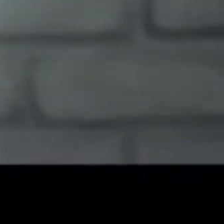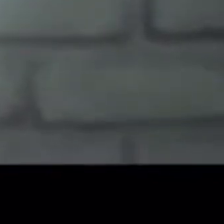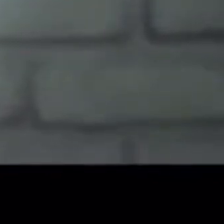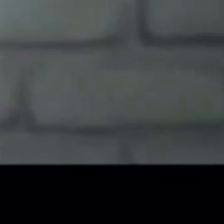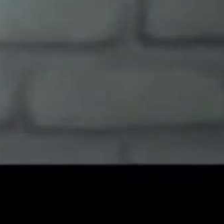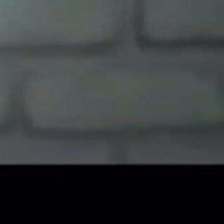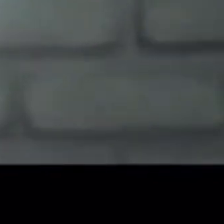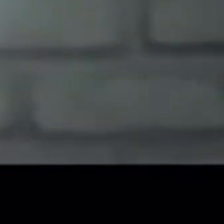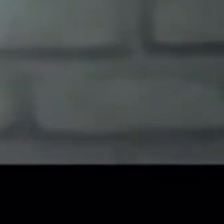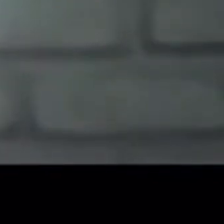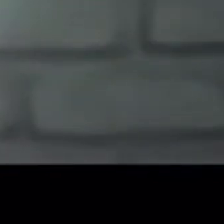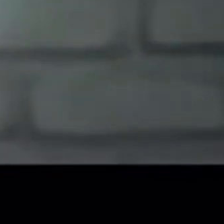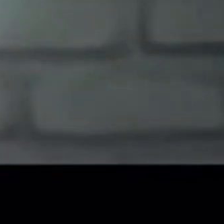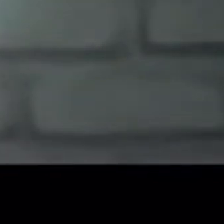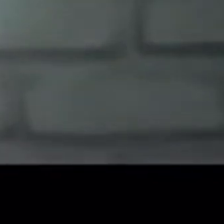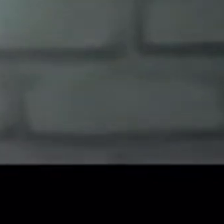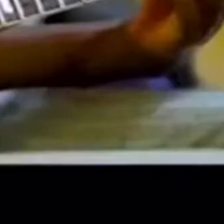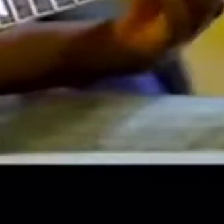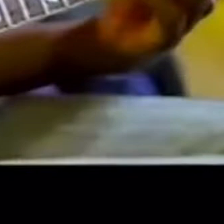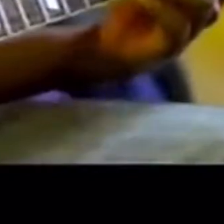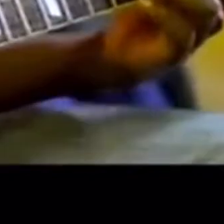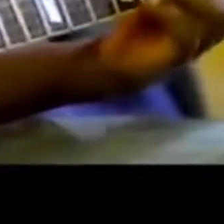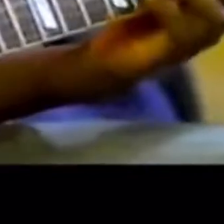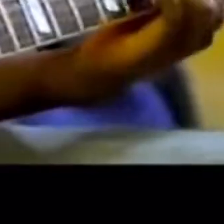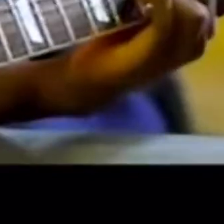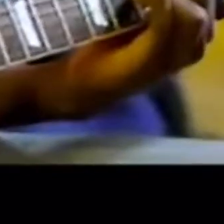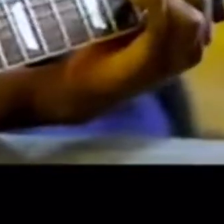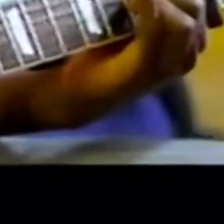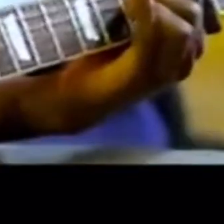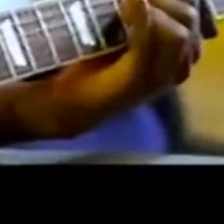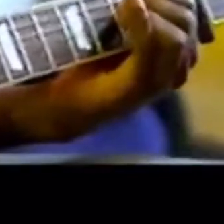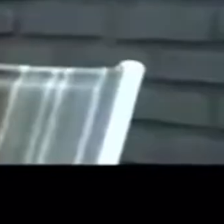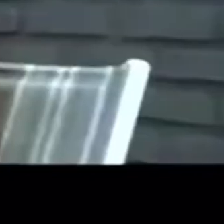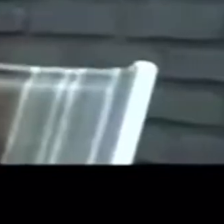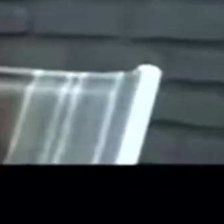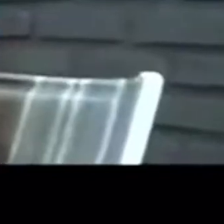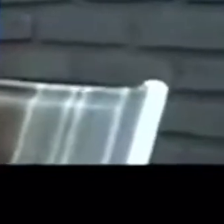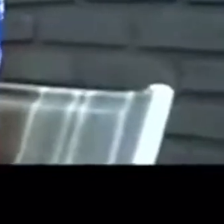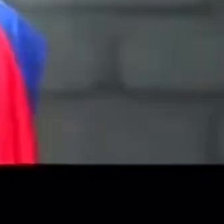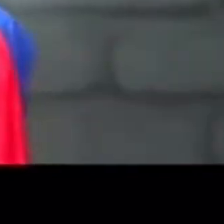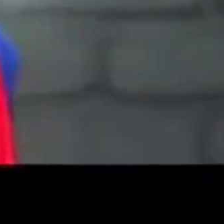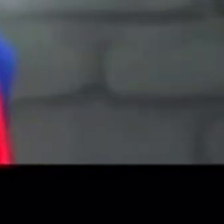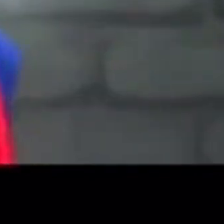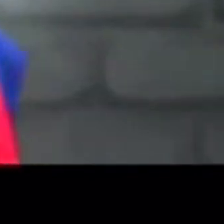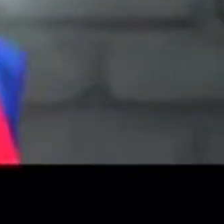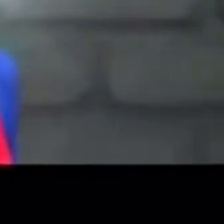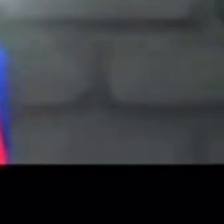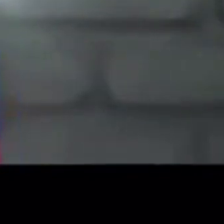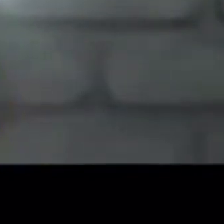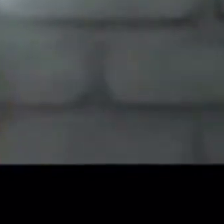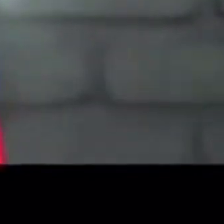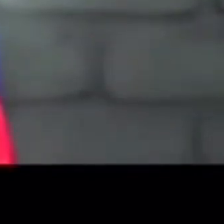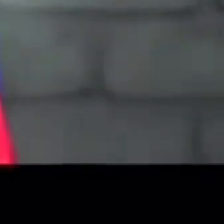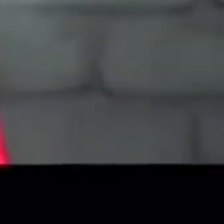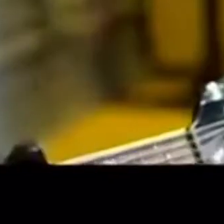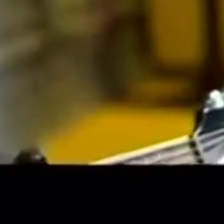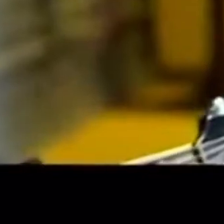Koma ziri mnyumba mwanu, Yehova mnyumba mwanu, oh mnyumba